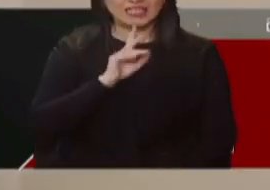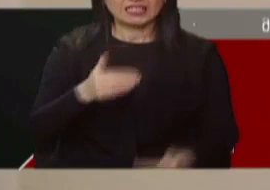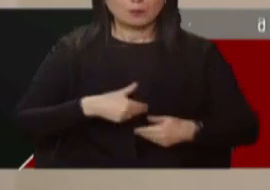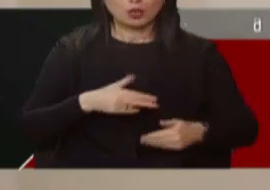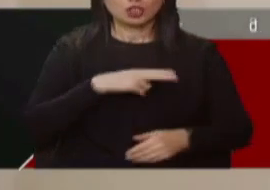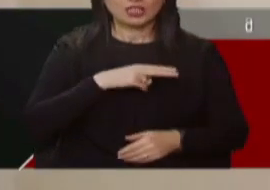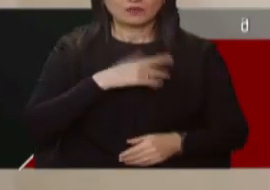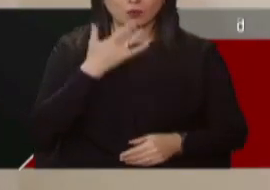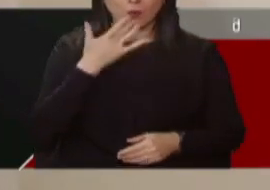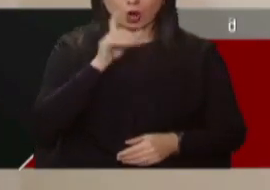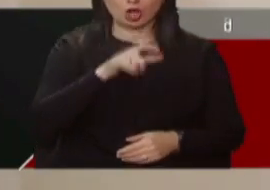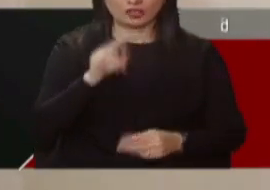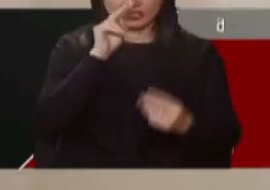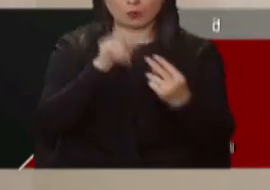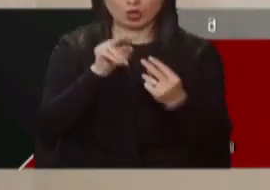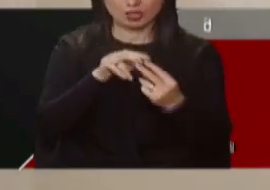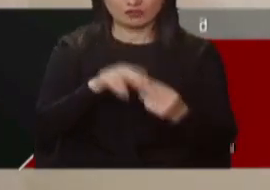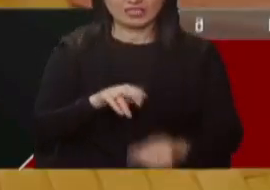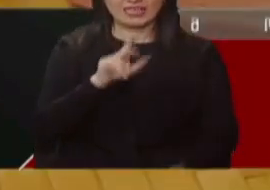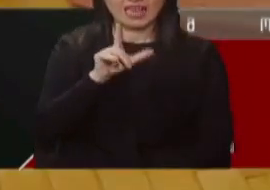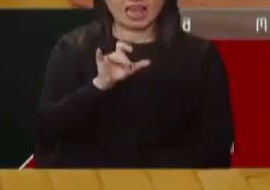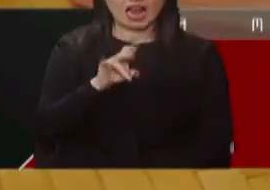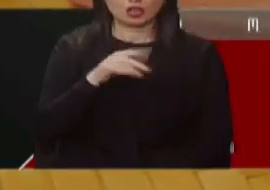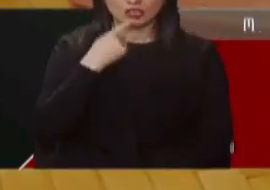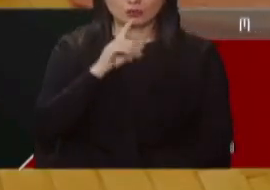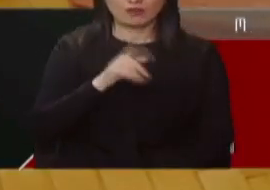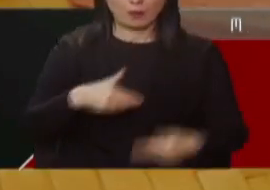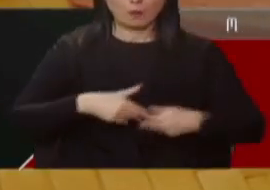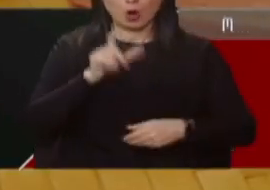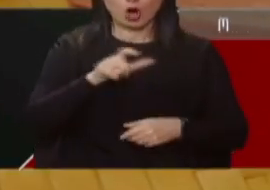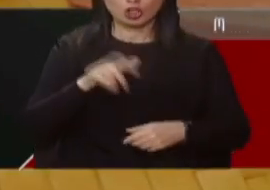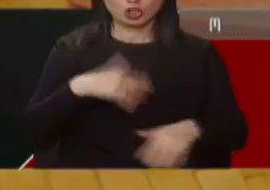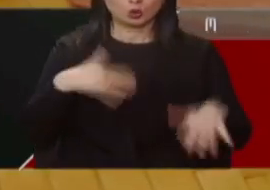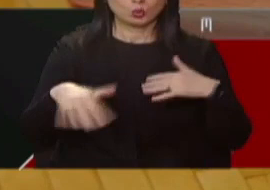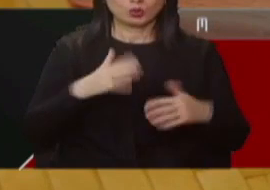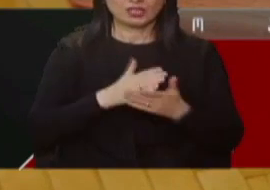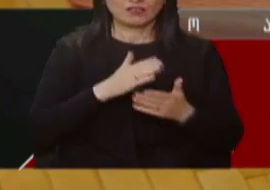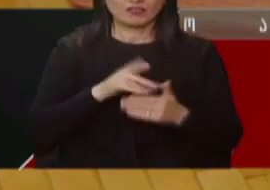მოშიმშილე დეპუტატები პოლიტიკოსებმა მოინახულეს. ხატია დეკანოიძე აცხადებს, რომ მოშიმშილეები სუსტად